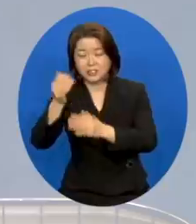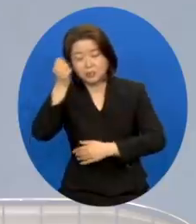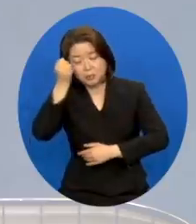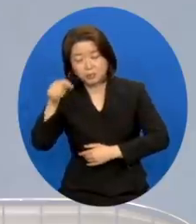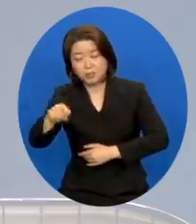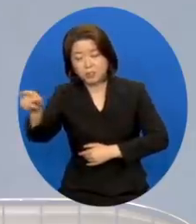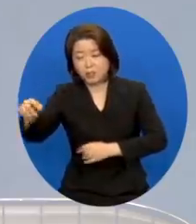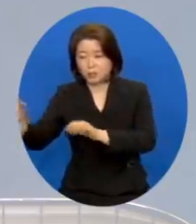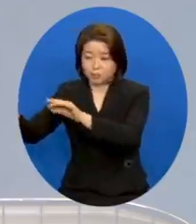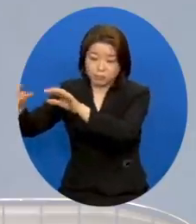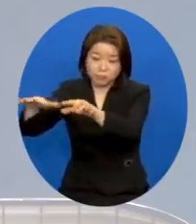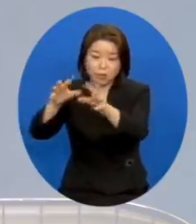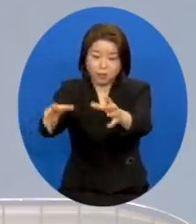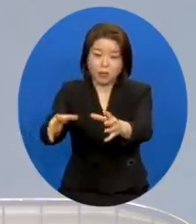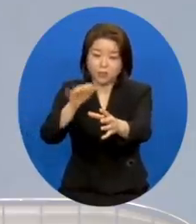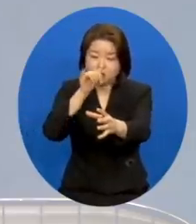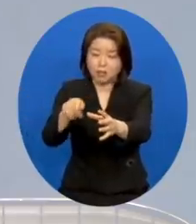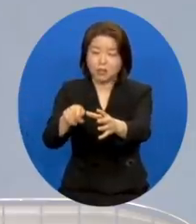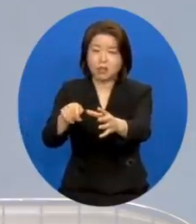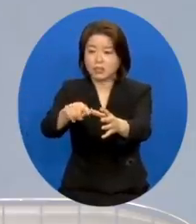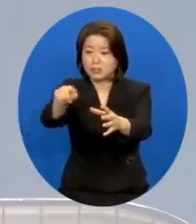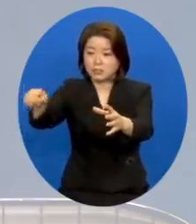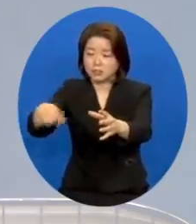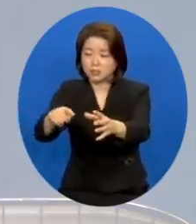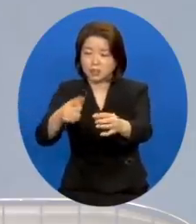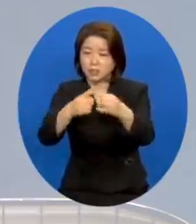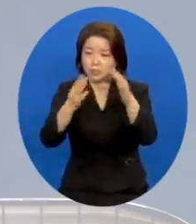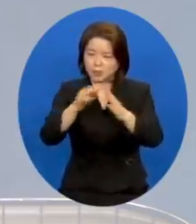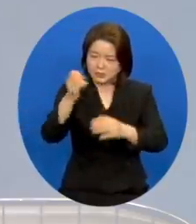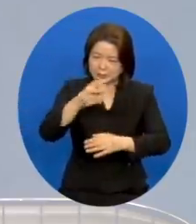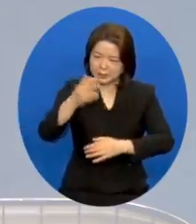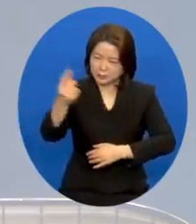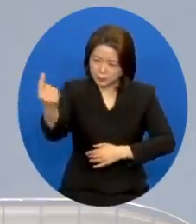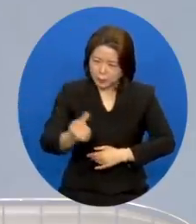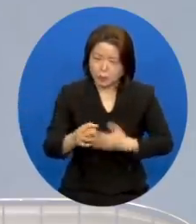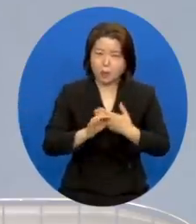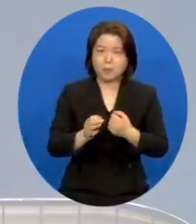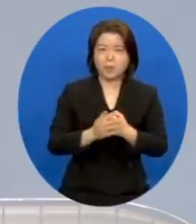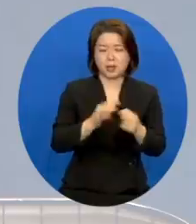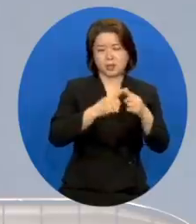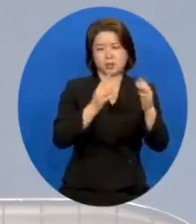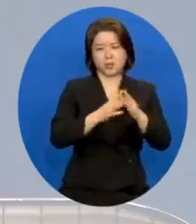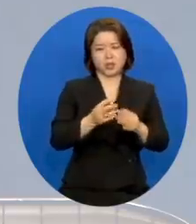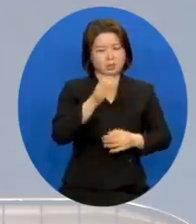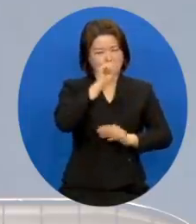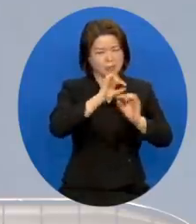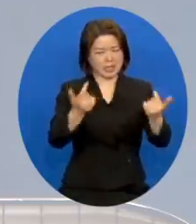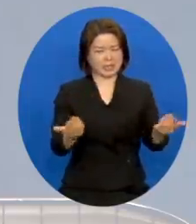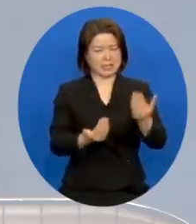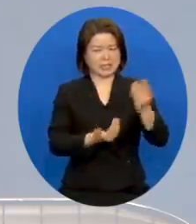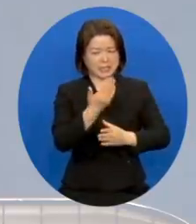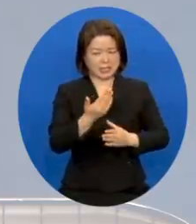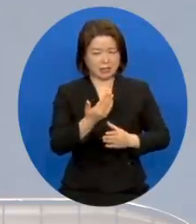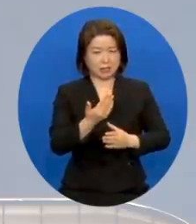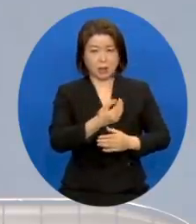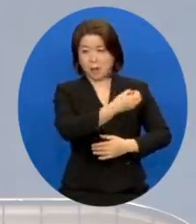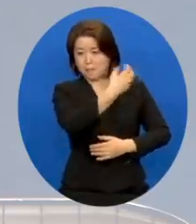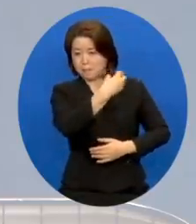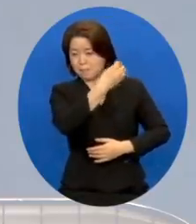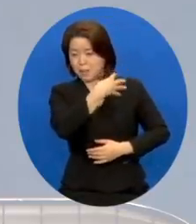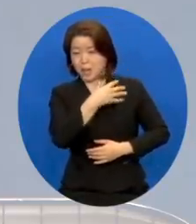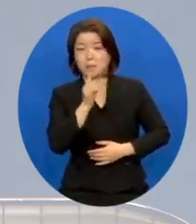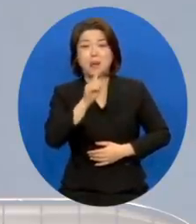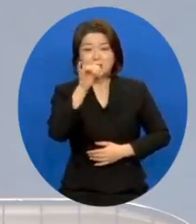몰려와 2 3 이런 사람들이 교회 잡고 많이 오면 교회에 험한 일이 생깁니다 그런 교인들의 말이